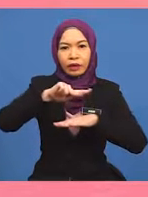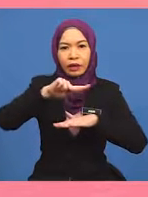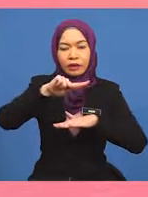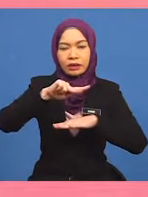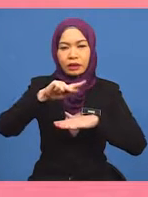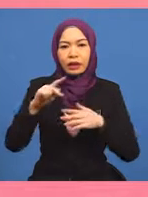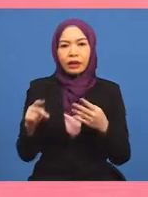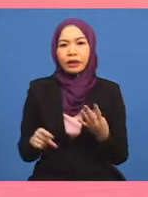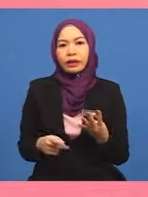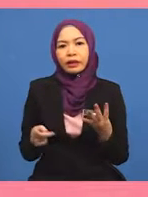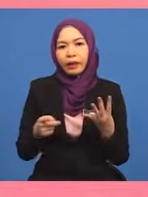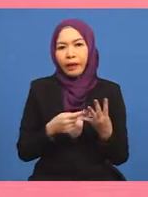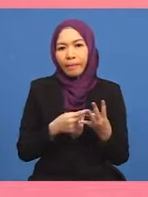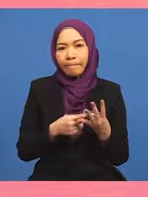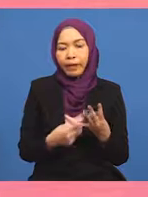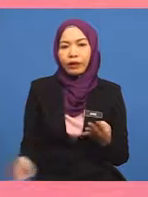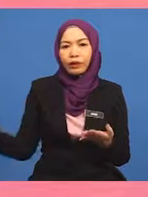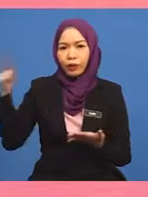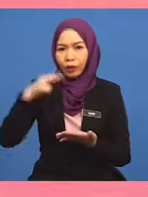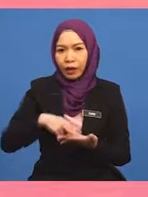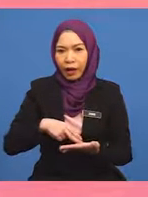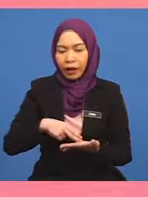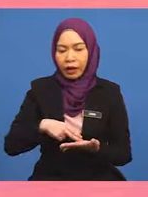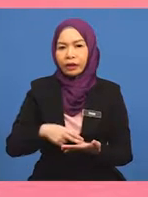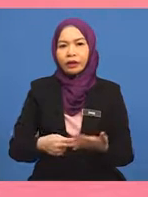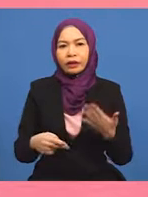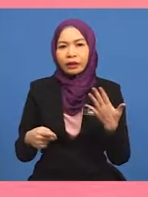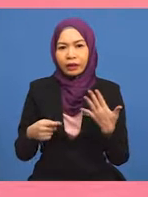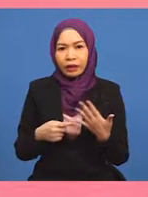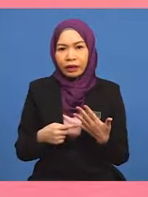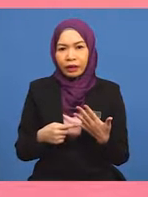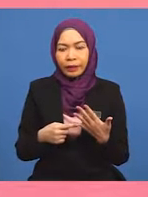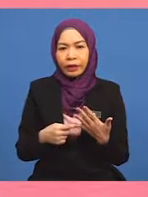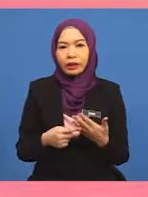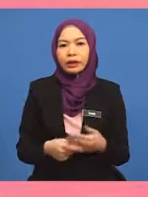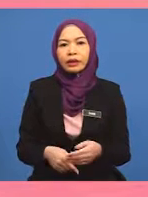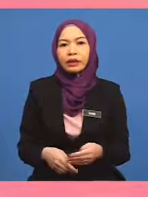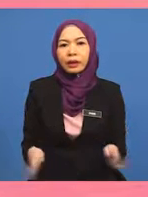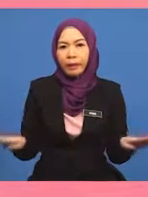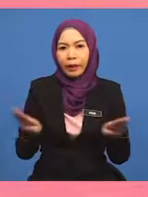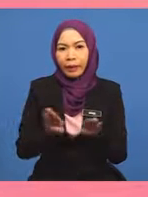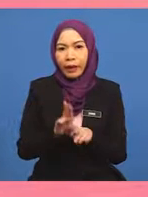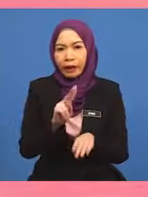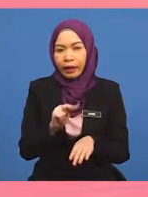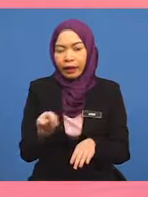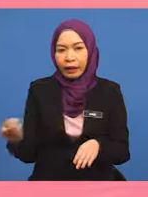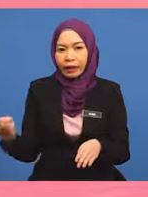Keempat, pengulangan. Kelima, kepelbagaian.